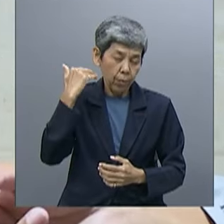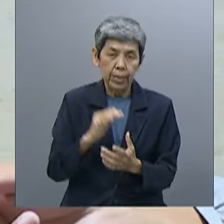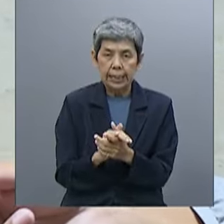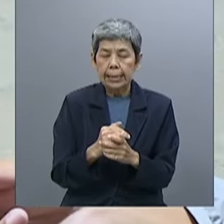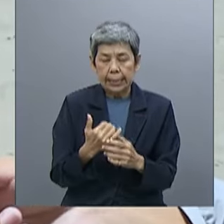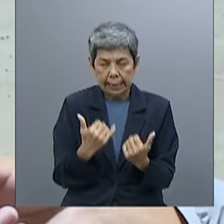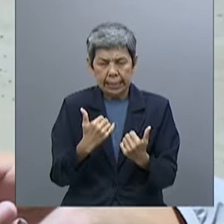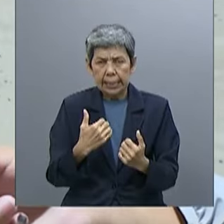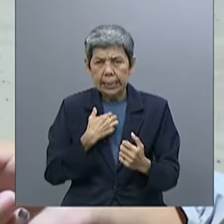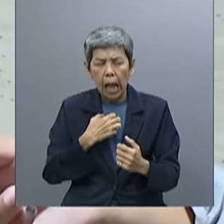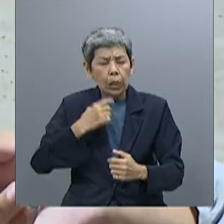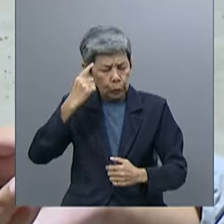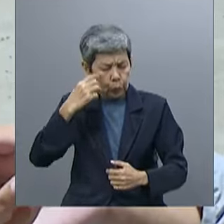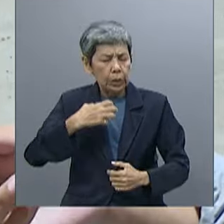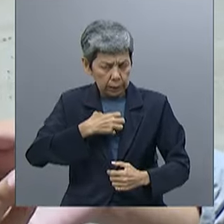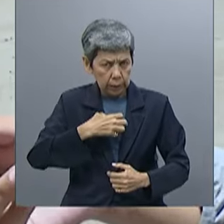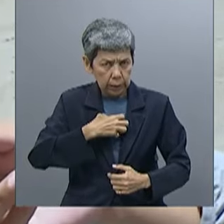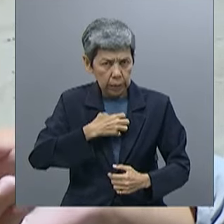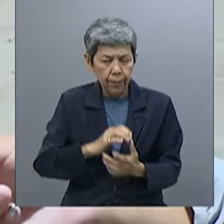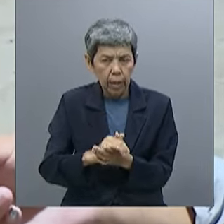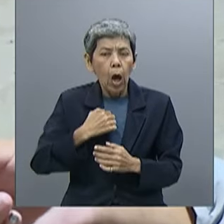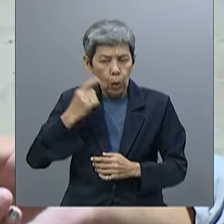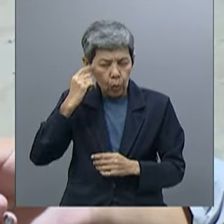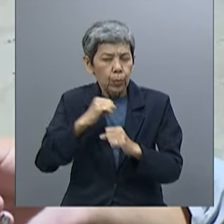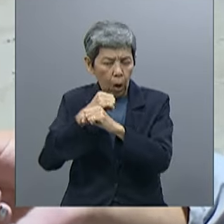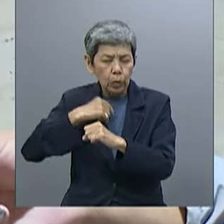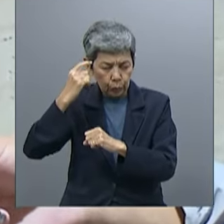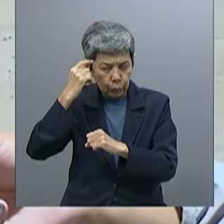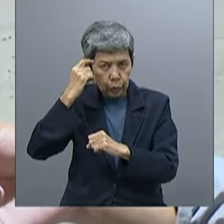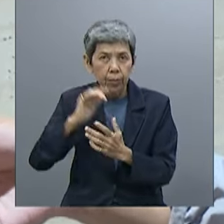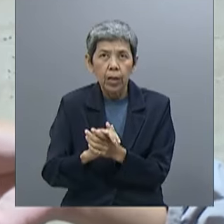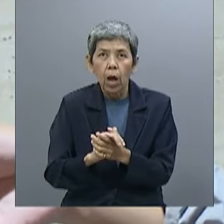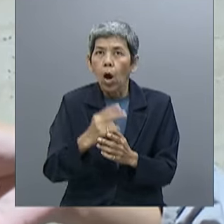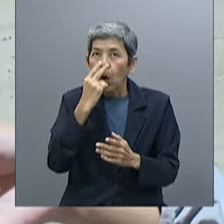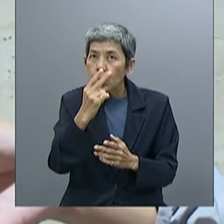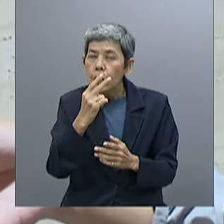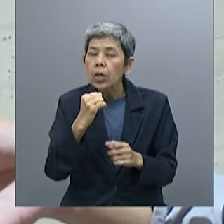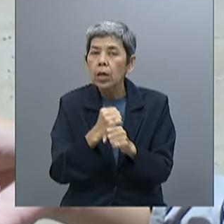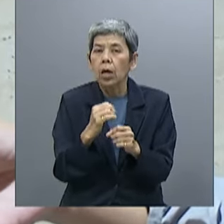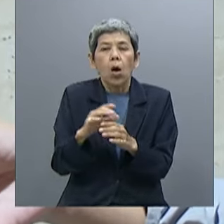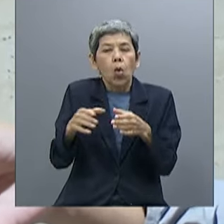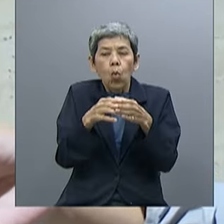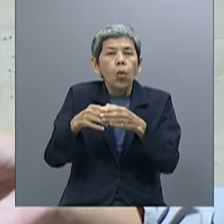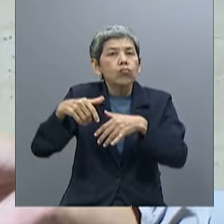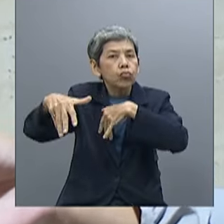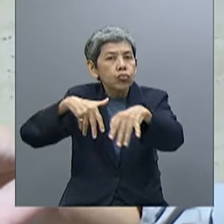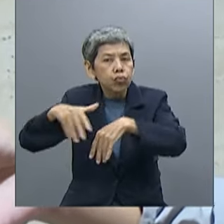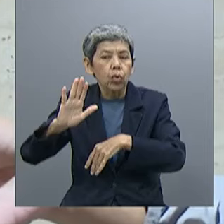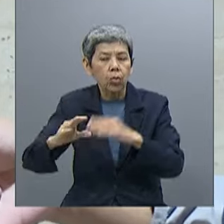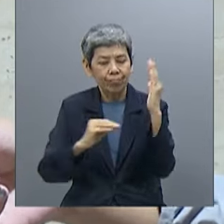บอกว่าเขาการสร้างสถานการณ์เขาสร้างกันไว้แล้วที่เหลือเป็นการขับเคลื่อนของมวลชนหรือประชาชนในพื้